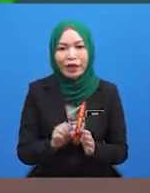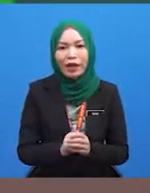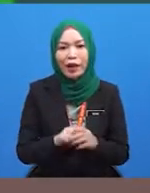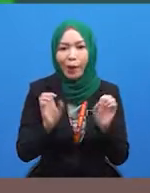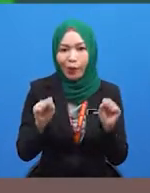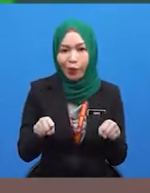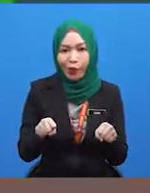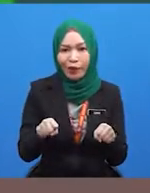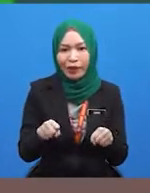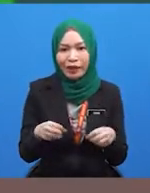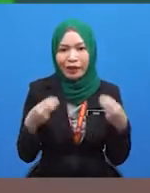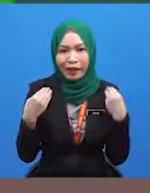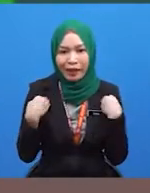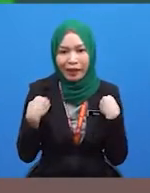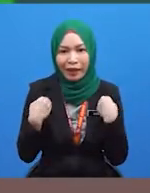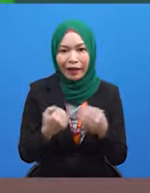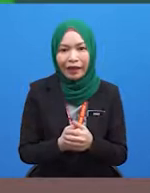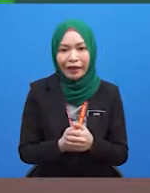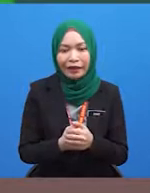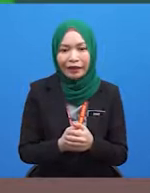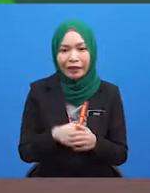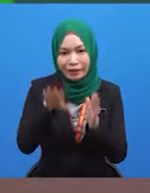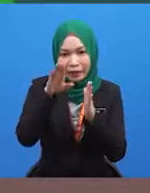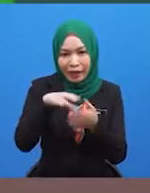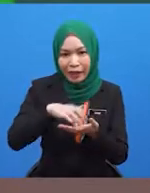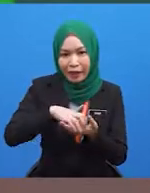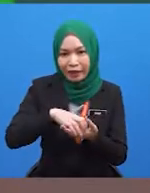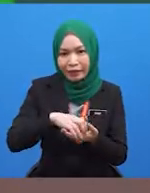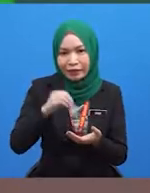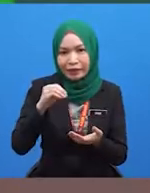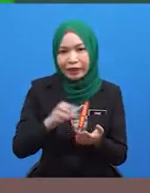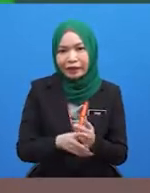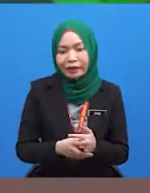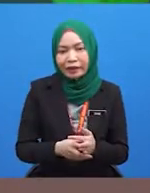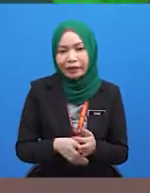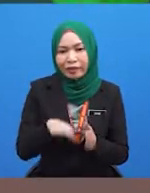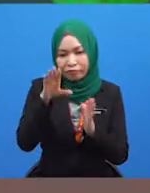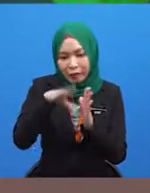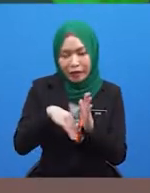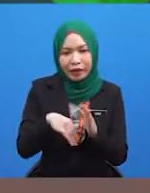mewujudkan banyak peluang kepada usahawan untuk menceburi bidang pembinaan.